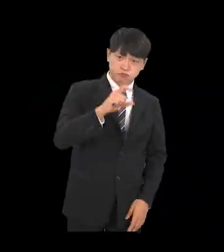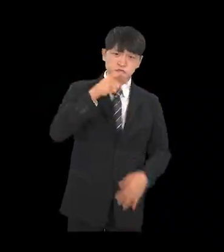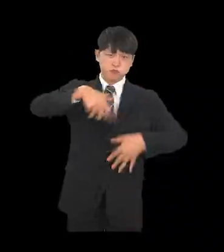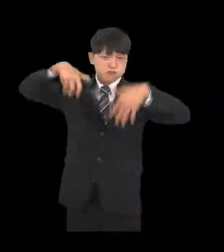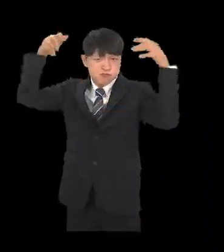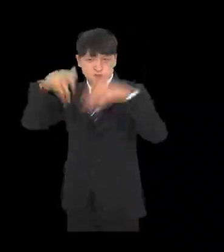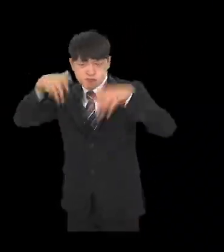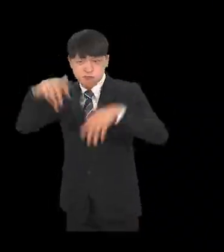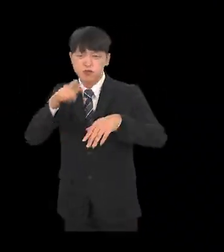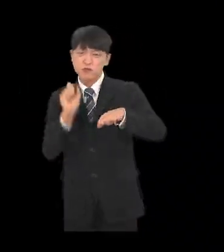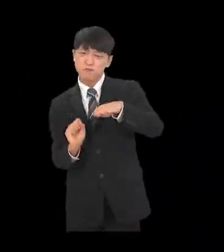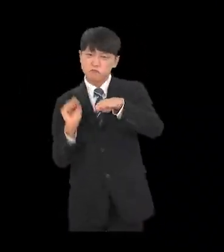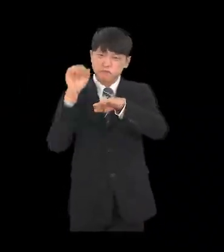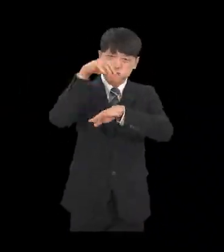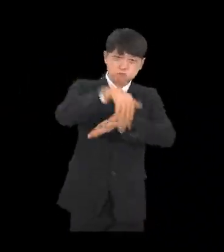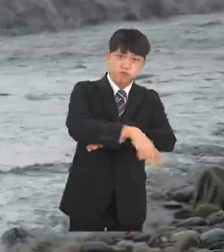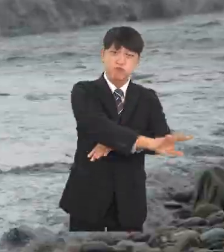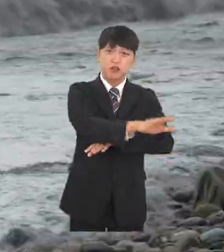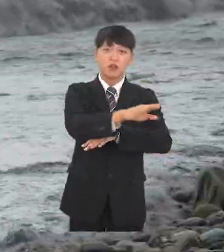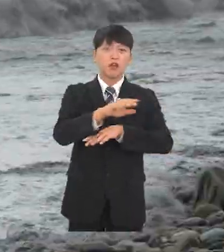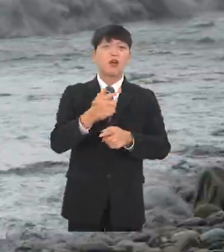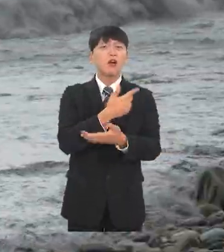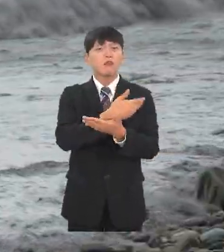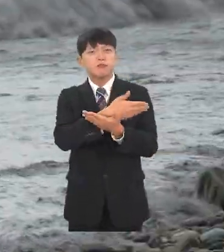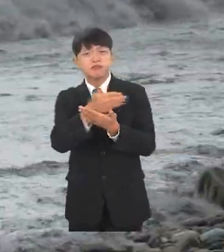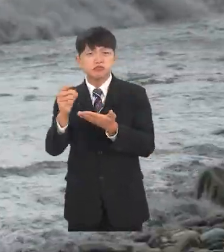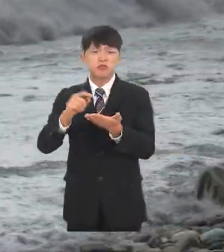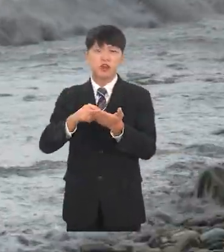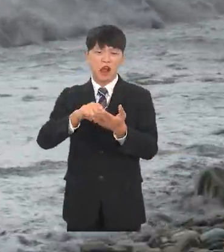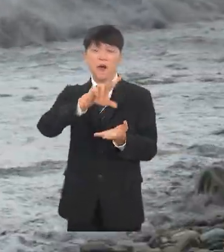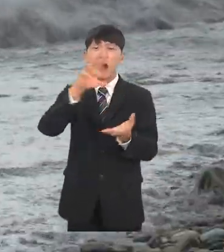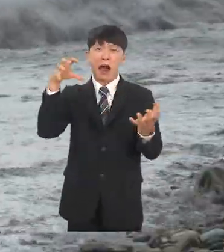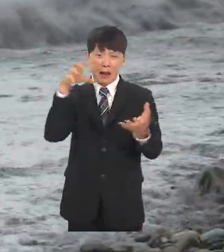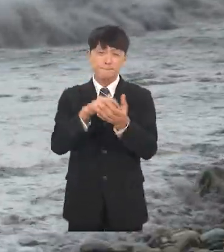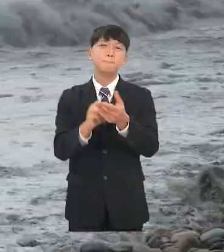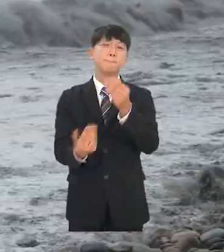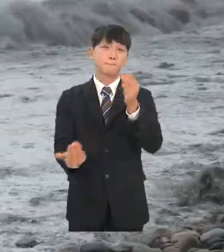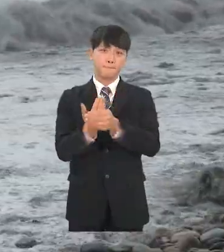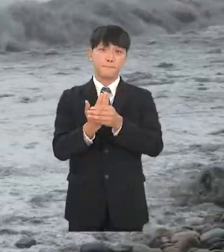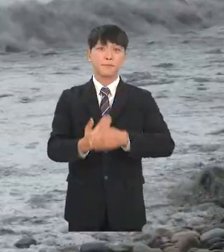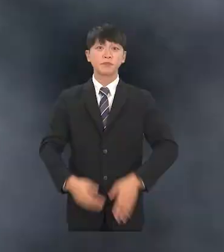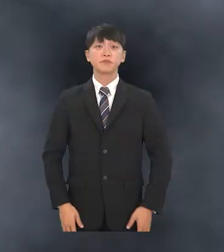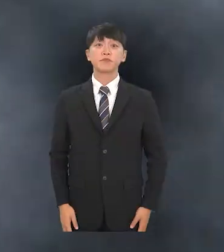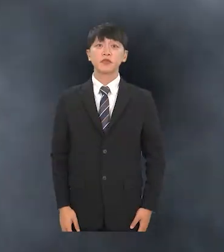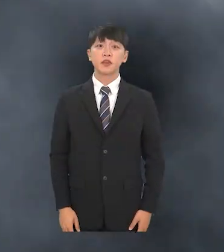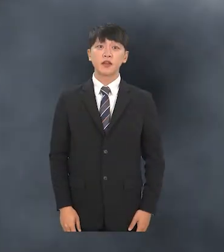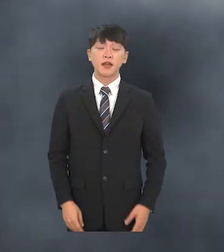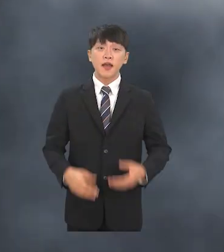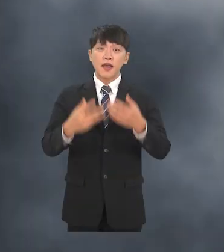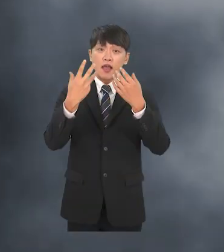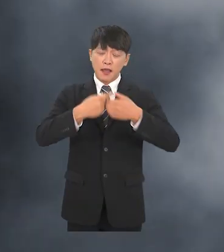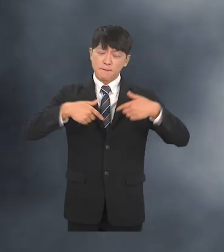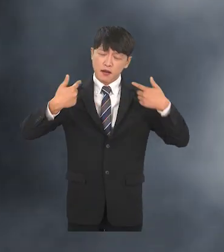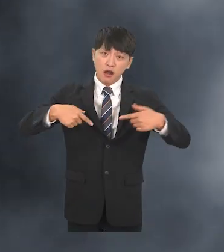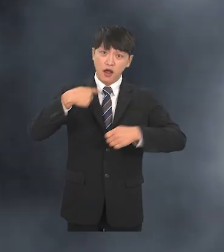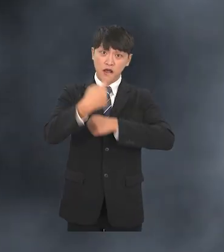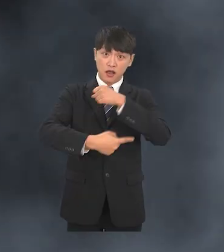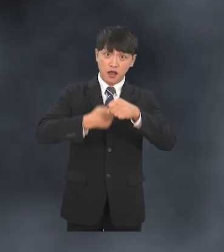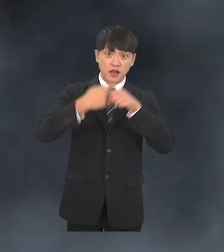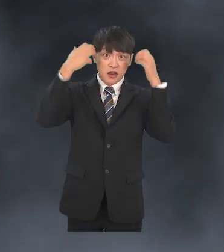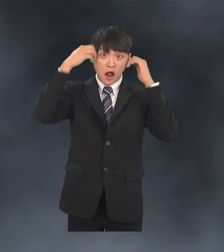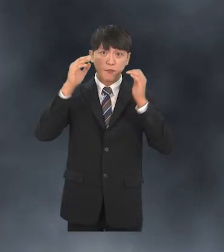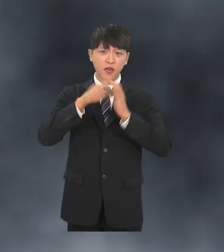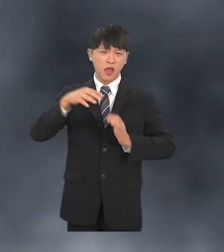호우, 해일, 파랑의 파괴력이 합세되어 발생합니다. 매년 여름이면